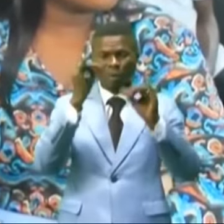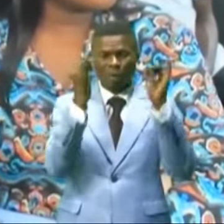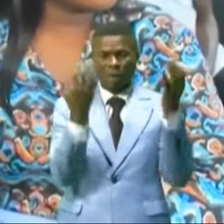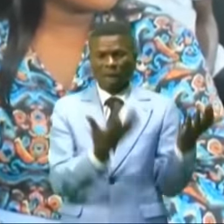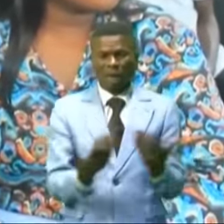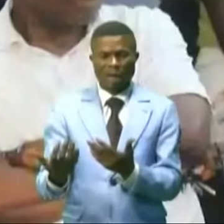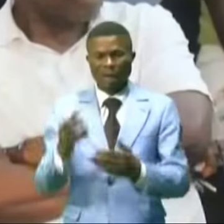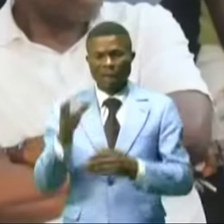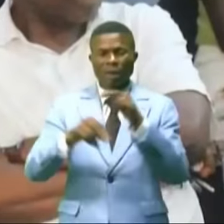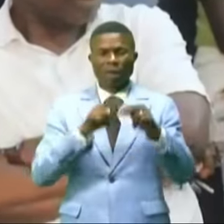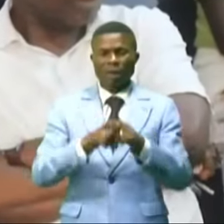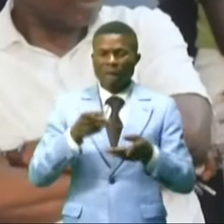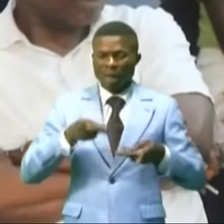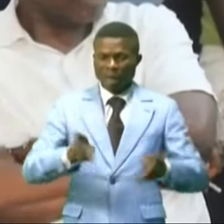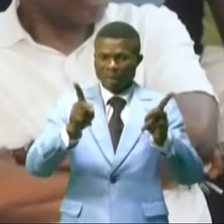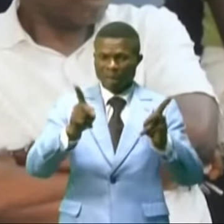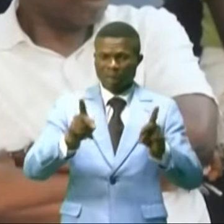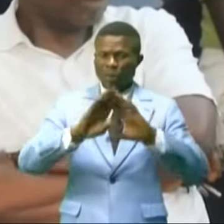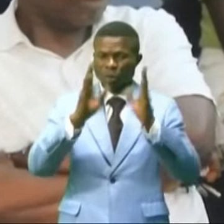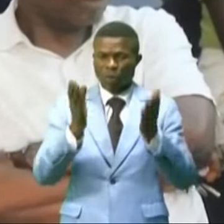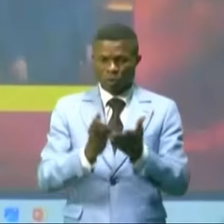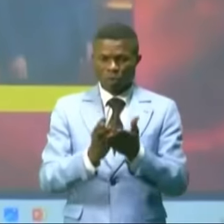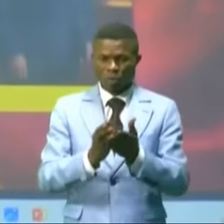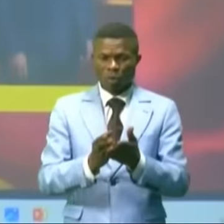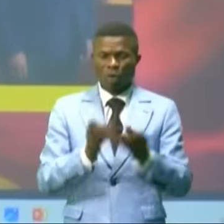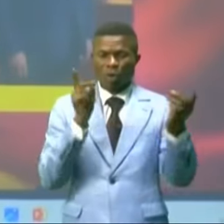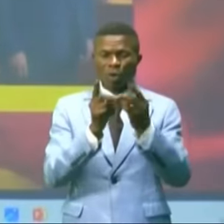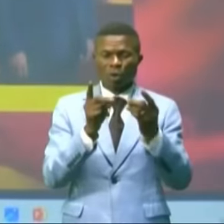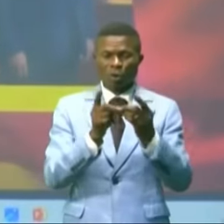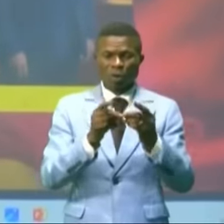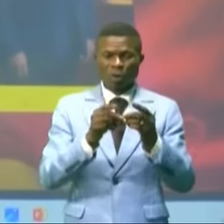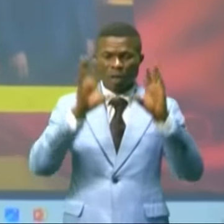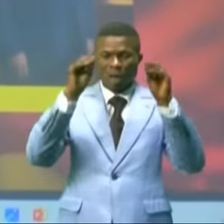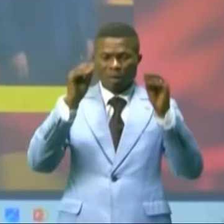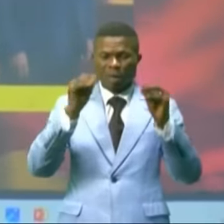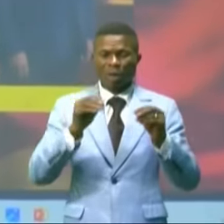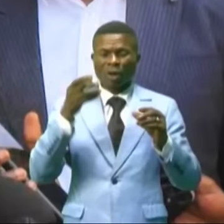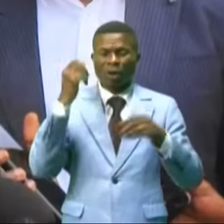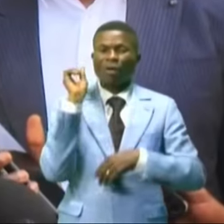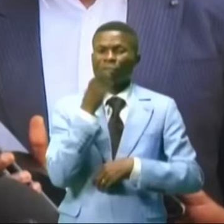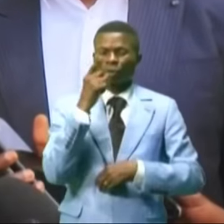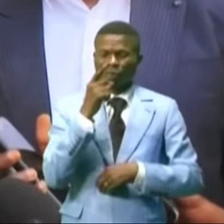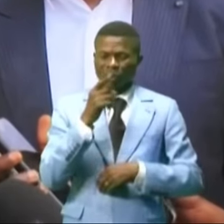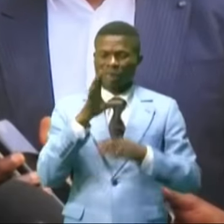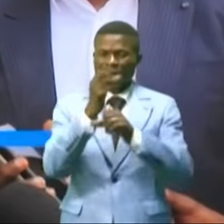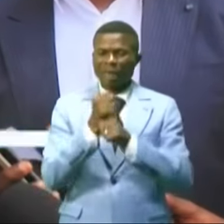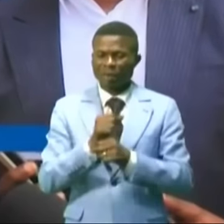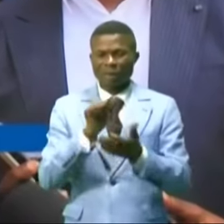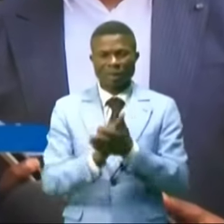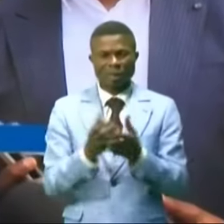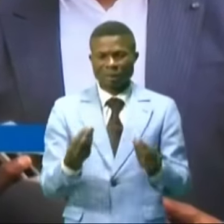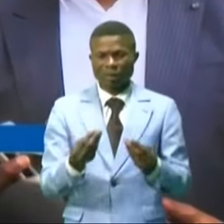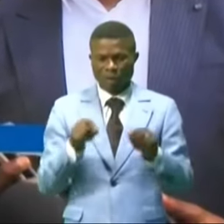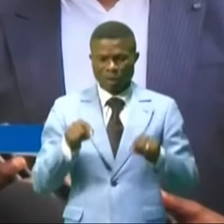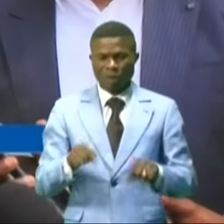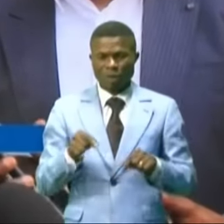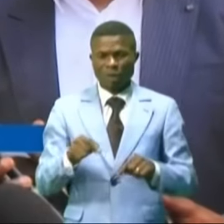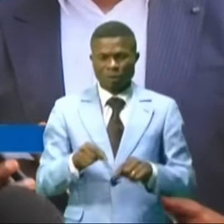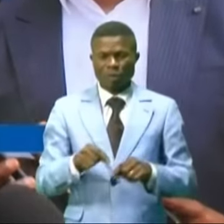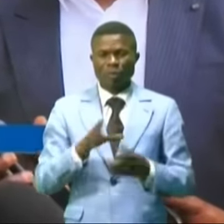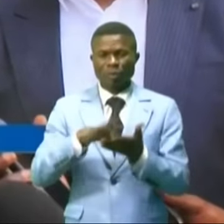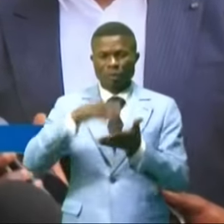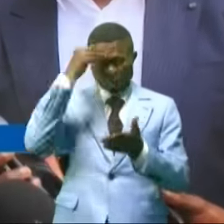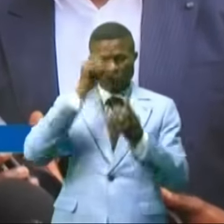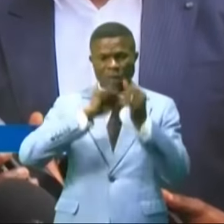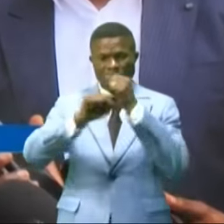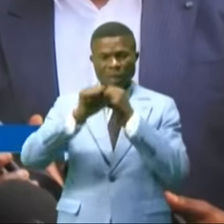pour permettre aux gens, même lorsqu'ils n'ont pas de bibliothèque physique, de pouvoir accéder à ces données. Aujourd'hui, nous avons été sensibilisés sur